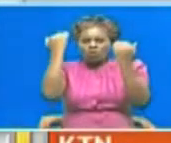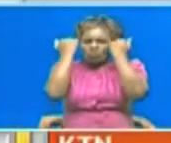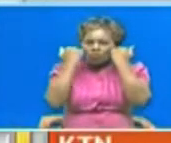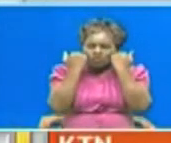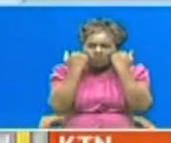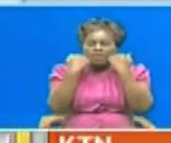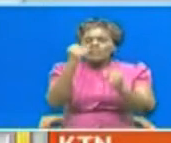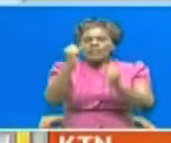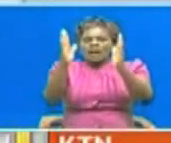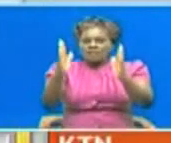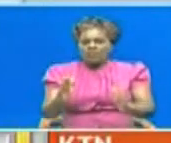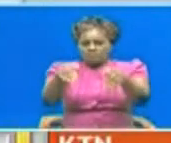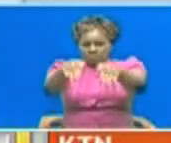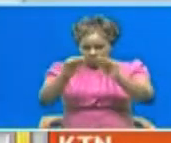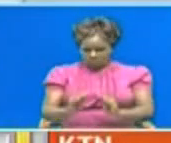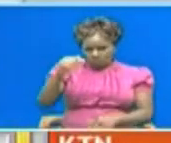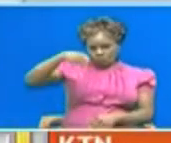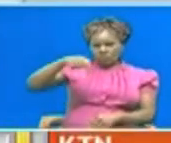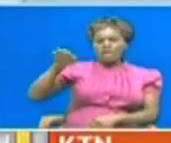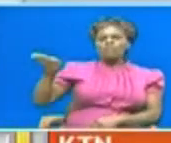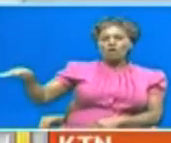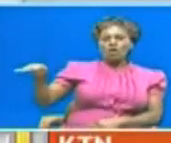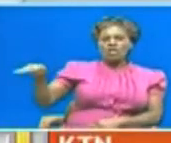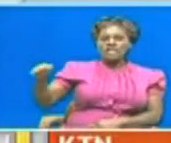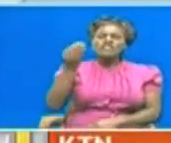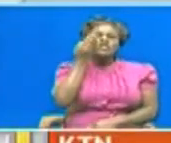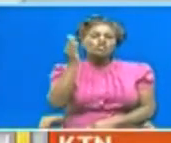mahakamani. Dereva wake amezikwa hii leo asubuhi katika